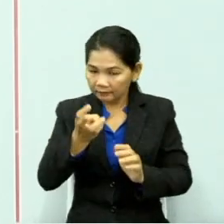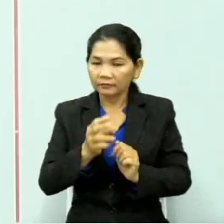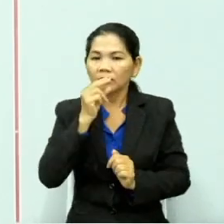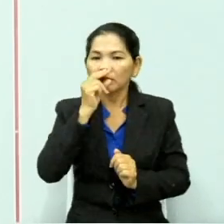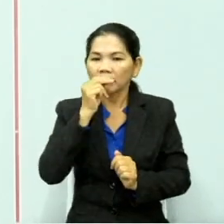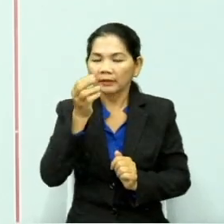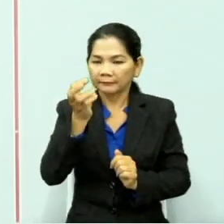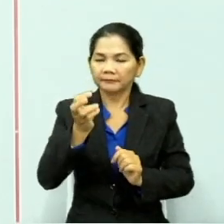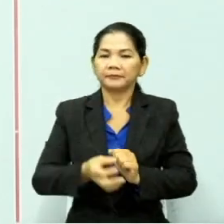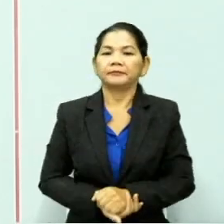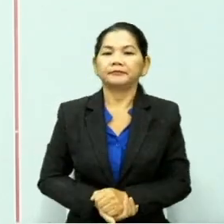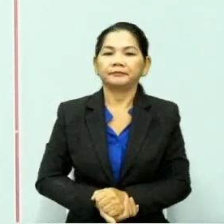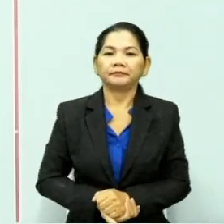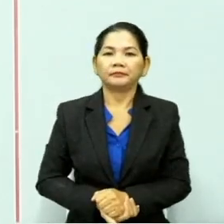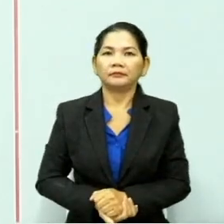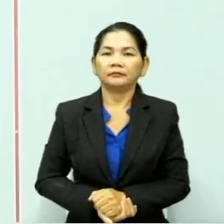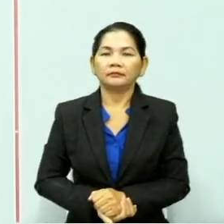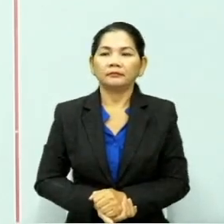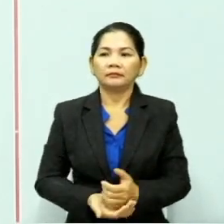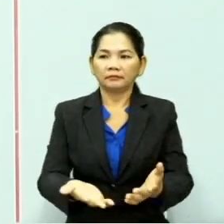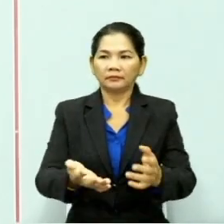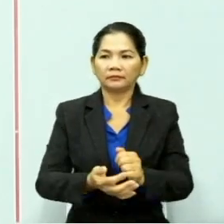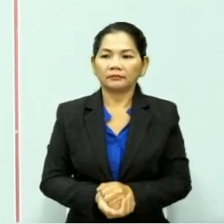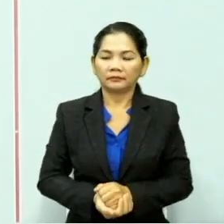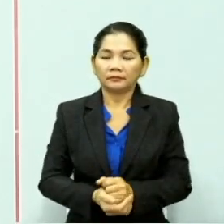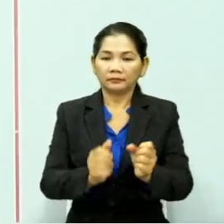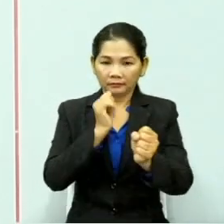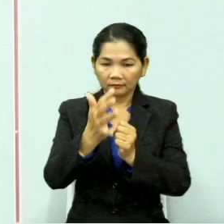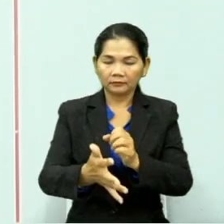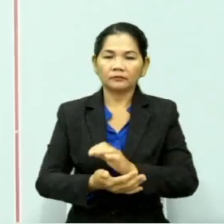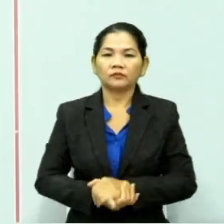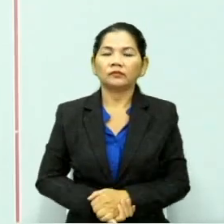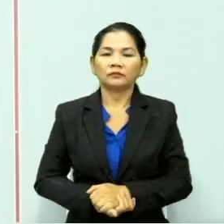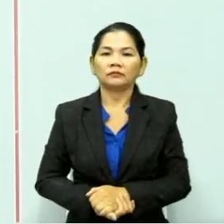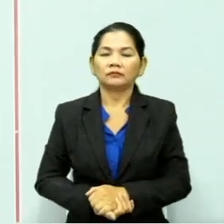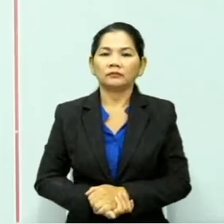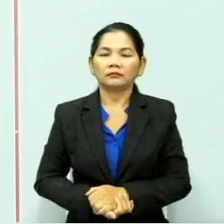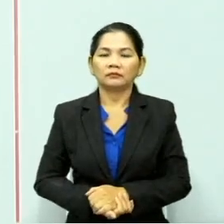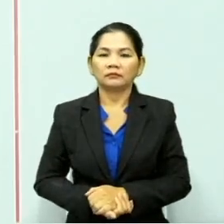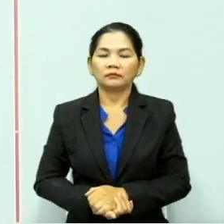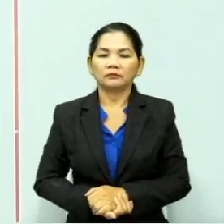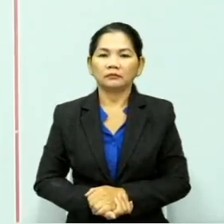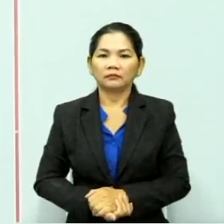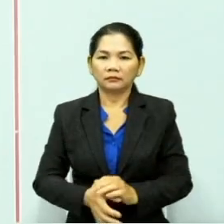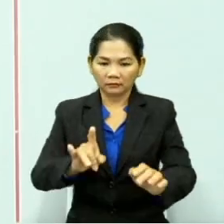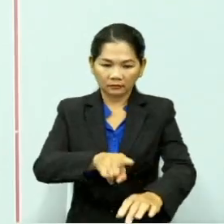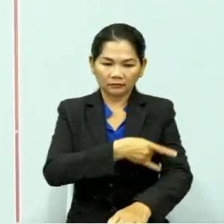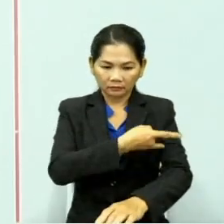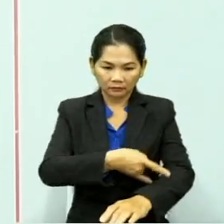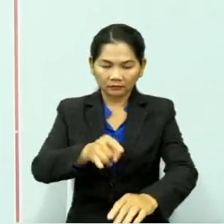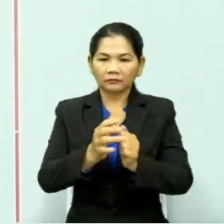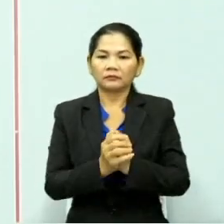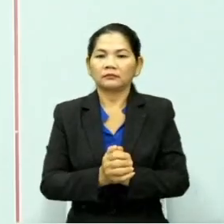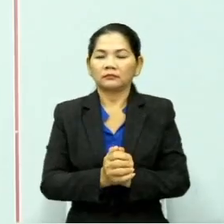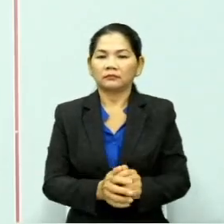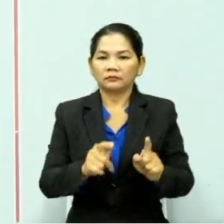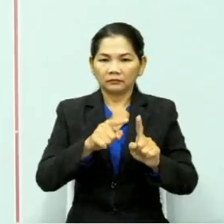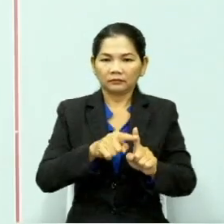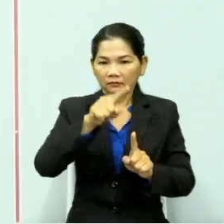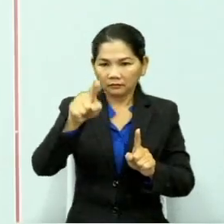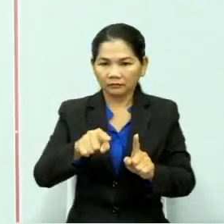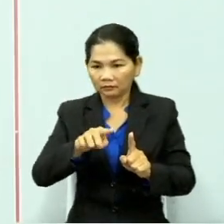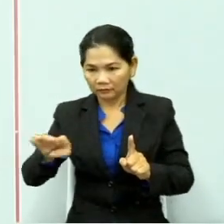á sẵn sẵn sẵn nè con chà tà lỡ nè nè cửu chạp đàm hay nè con á mì sốt bón cá